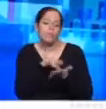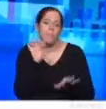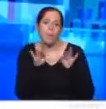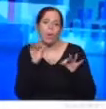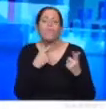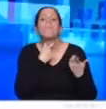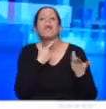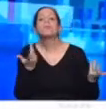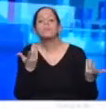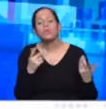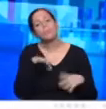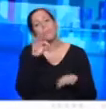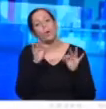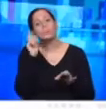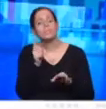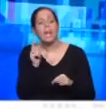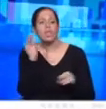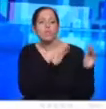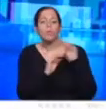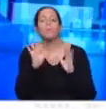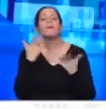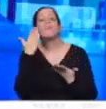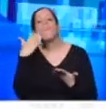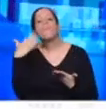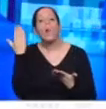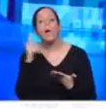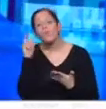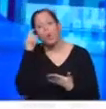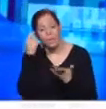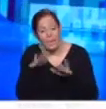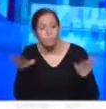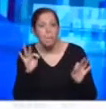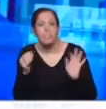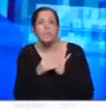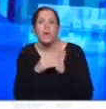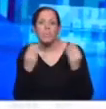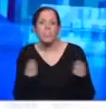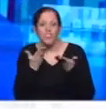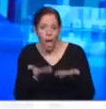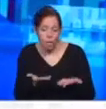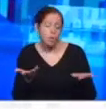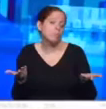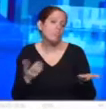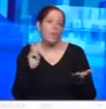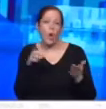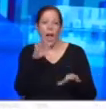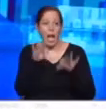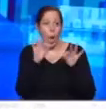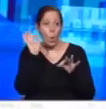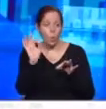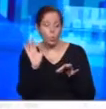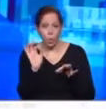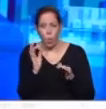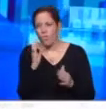שבקמפיין בחירות צריך להשתמש בפופוליזם ולא לדאוג לילדים שבאמת זקוקים לדבר הזה. כן. וכל ההגרלות שלו כבר כך לא